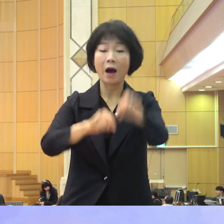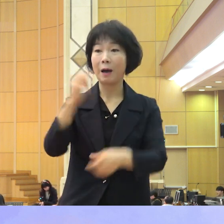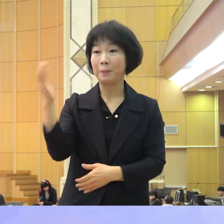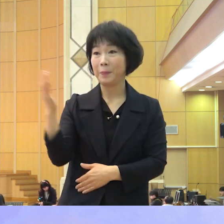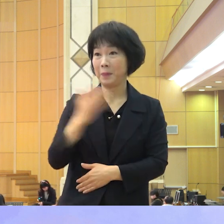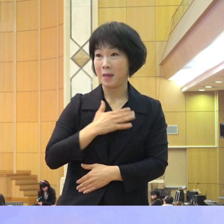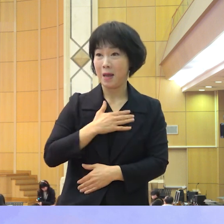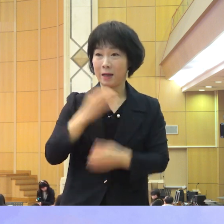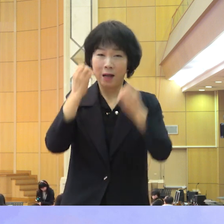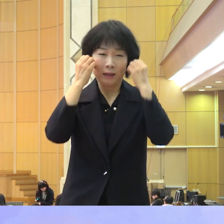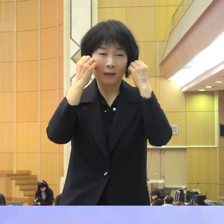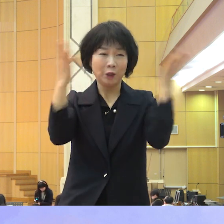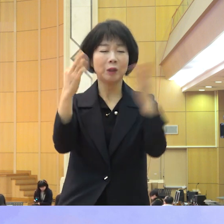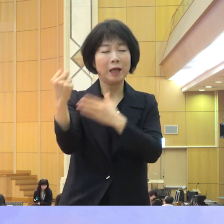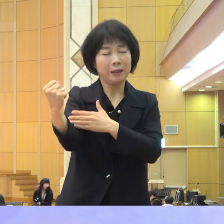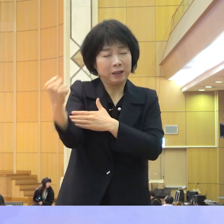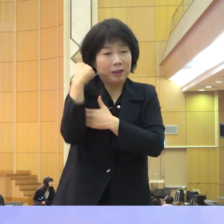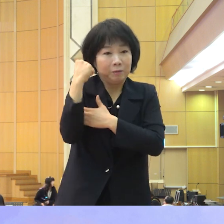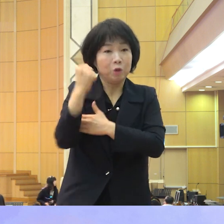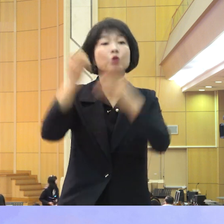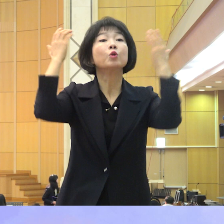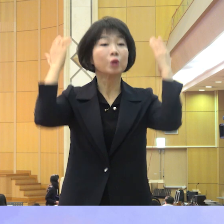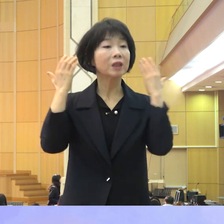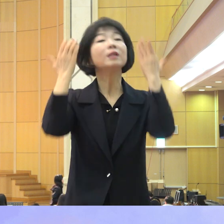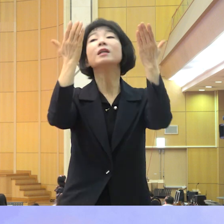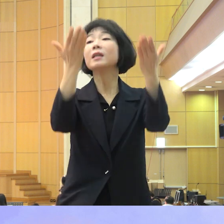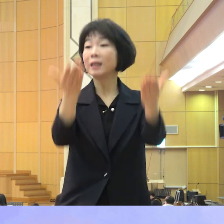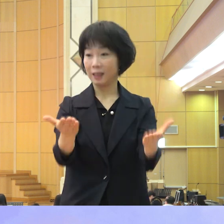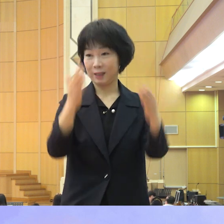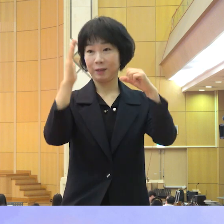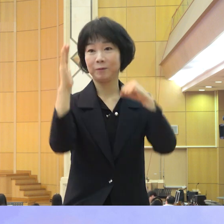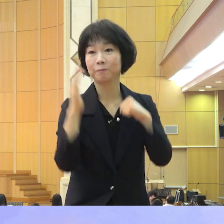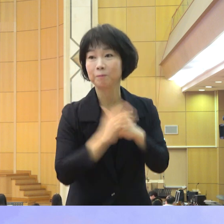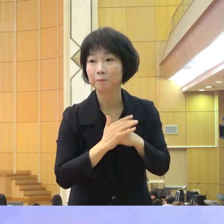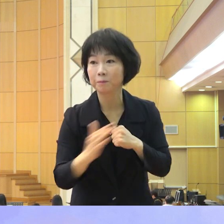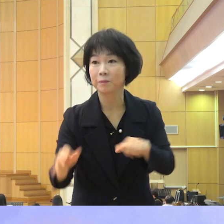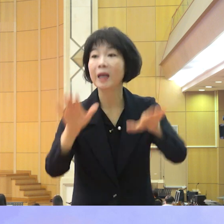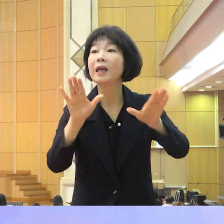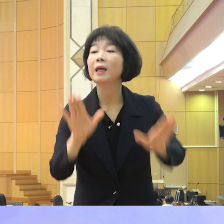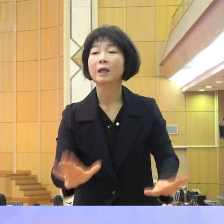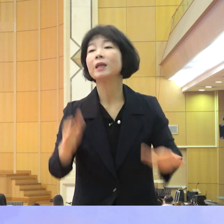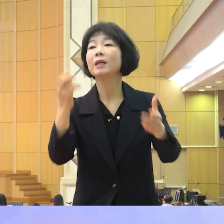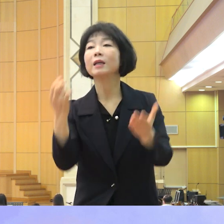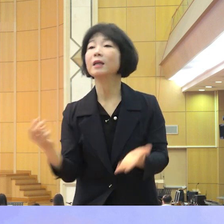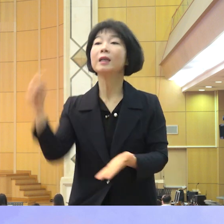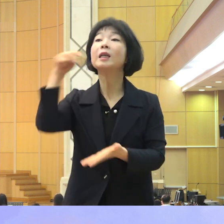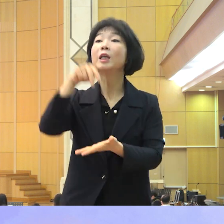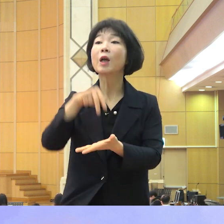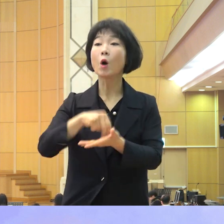걸어라 내가 새 힘을 주리니